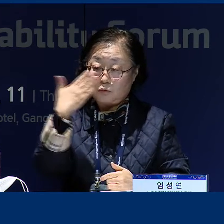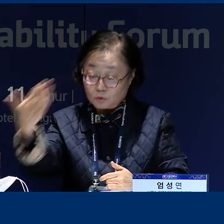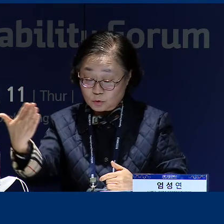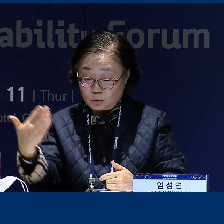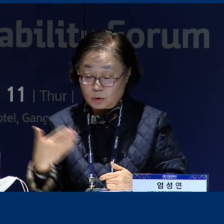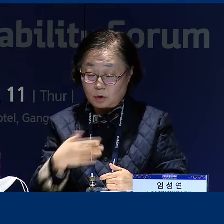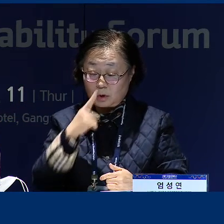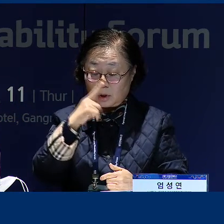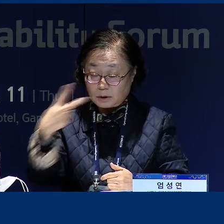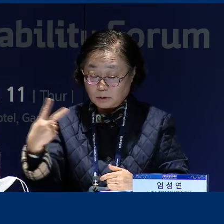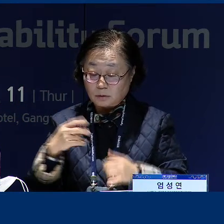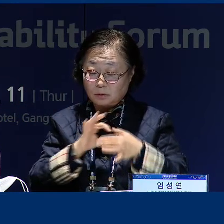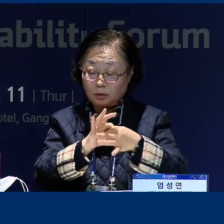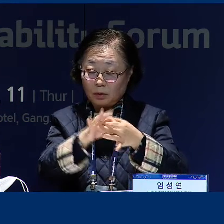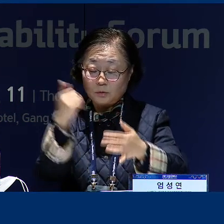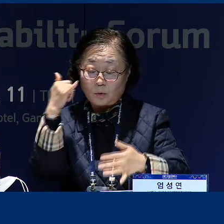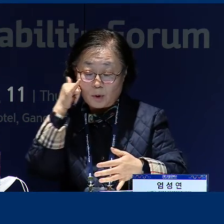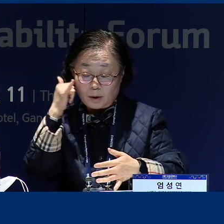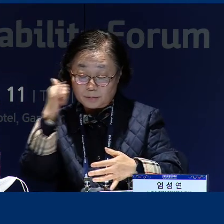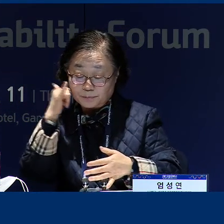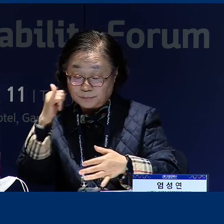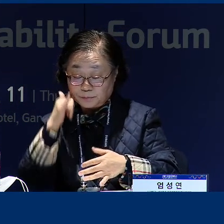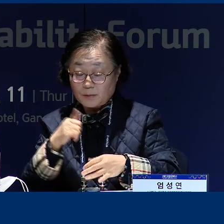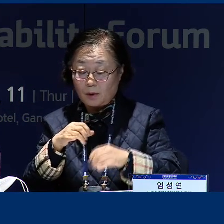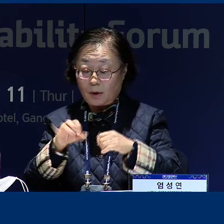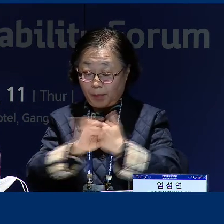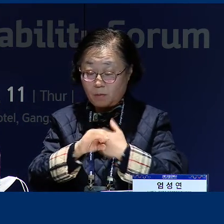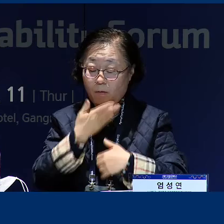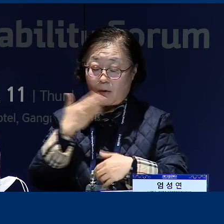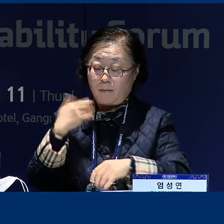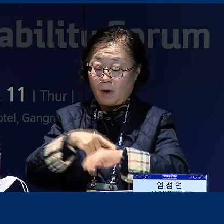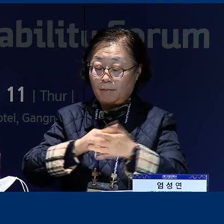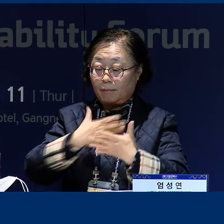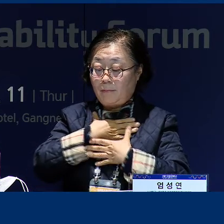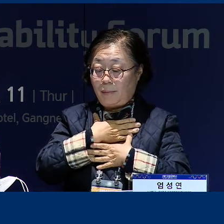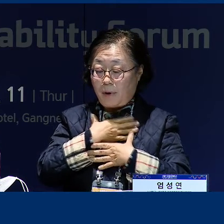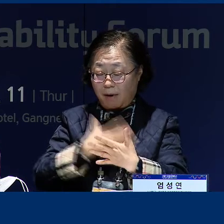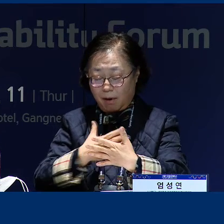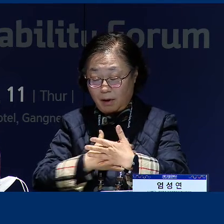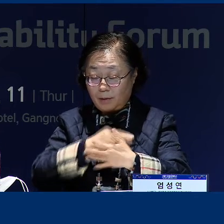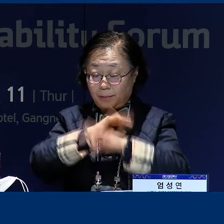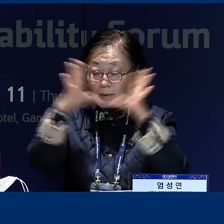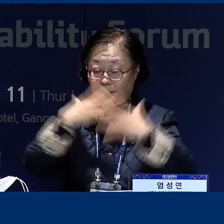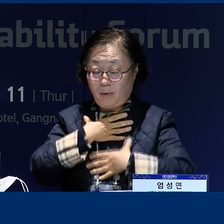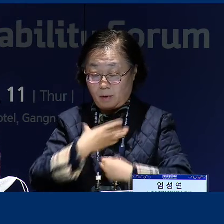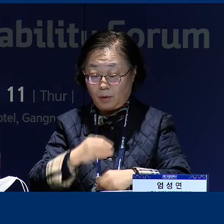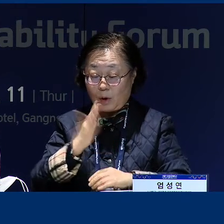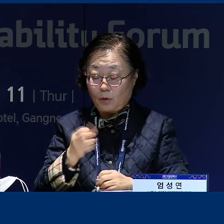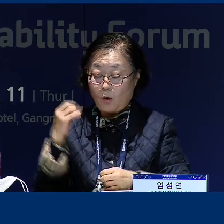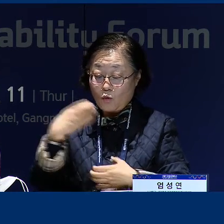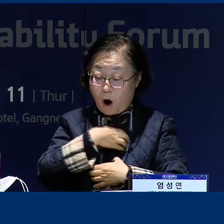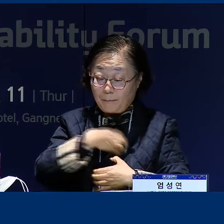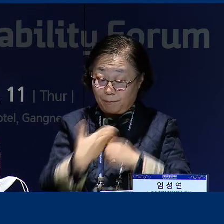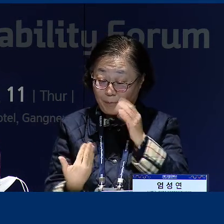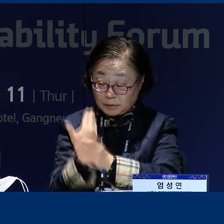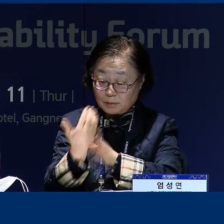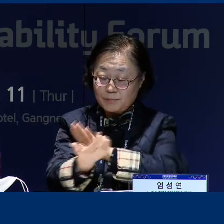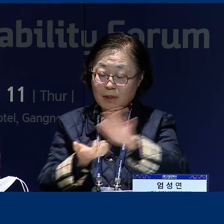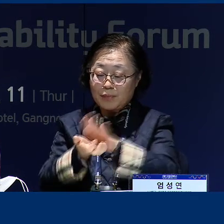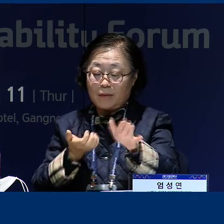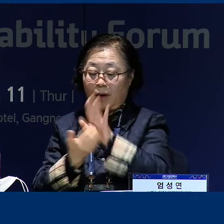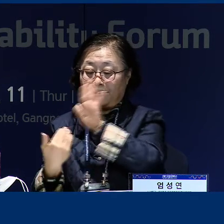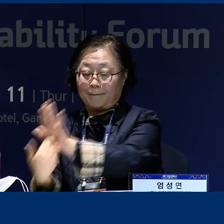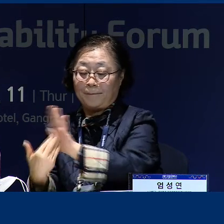상황에서 119나 112 등과 연계하여 도내 청각 장애인들이 언제든지 편안하게